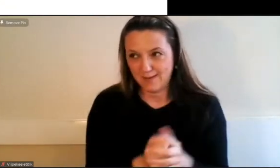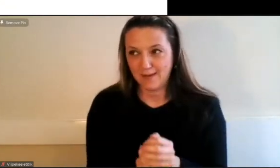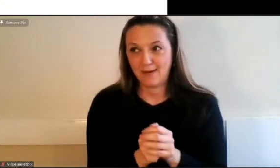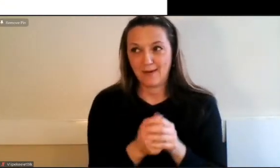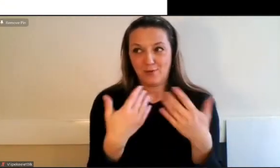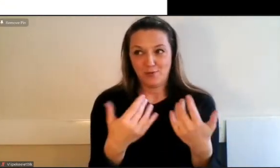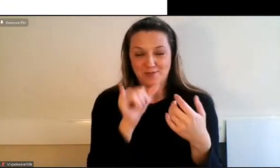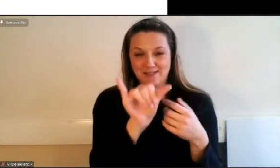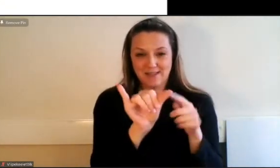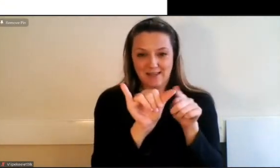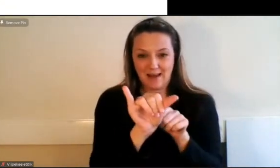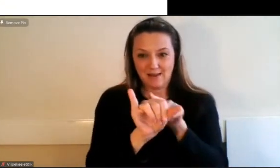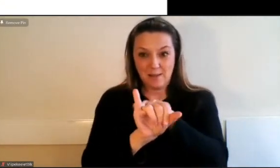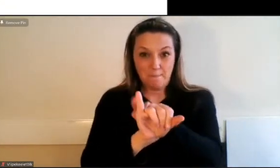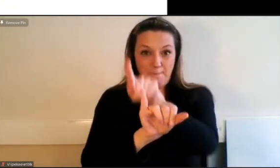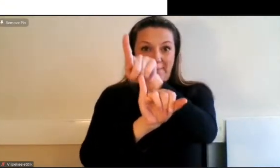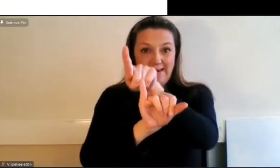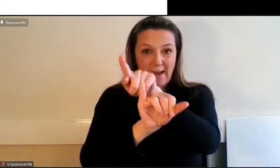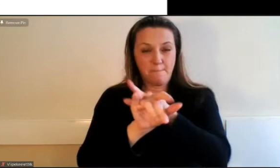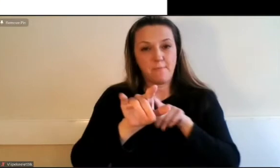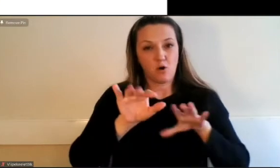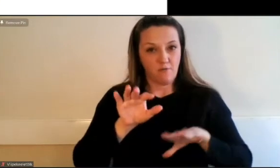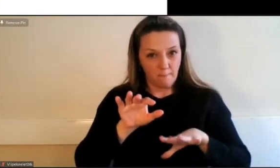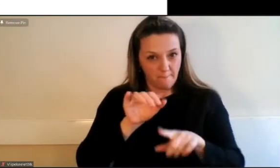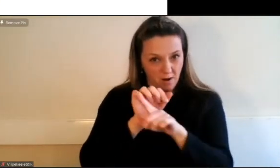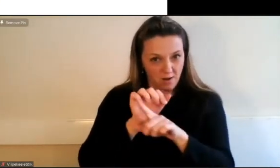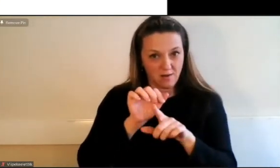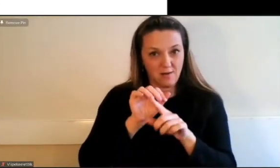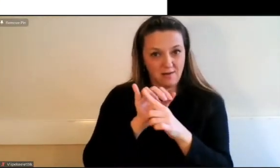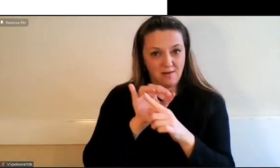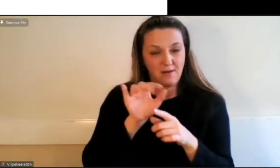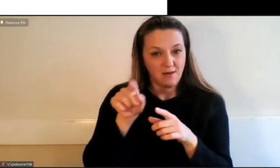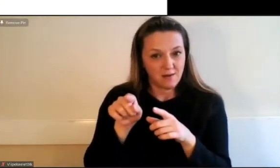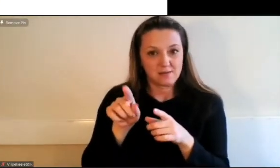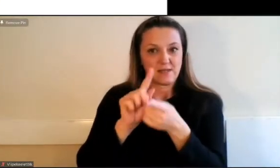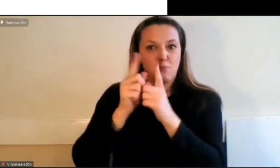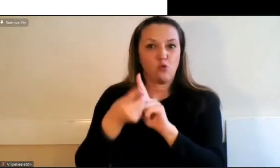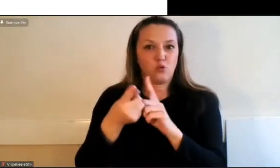ühte konkreetset valku, mille äratundmiseks nad on välja töötatud.